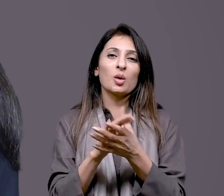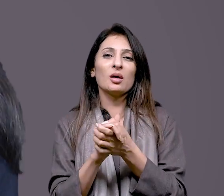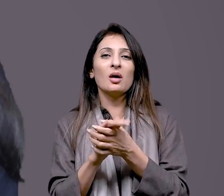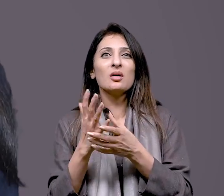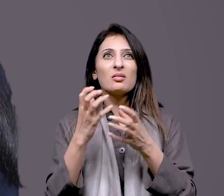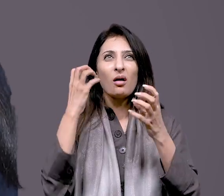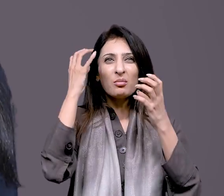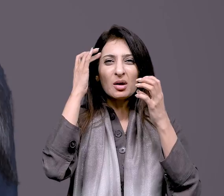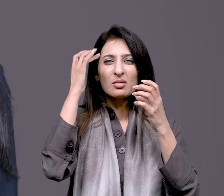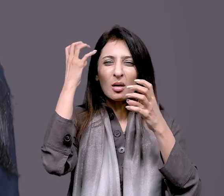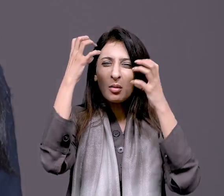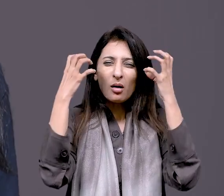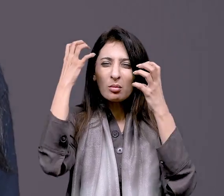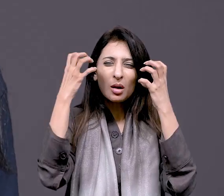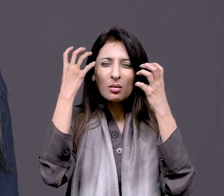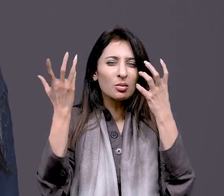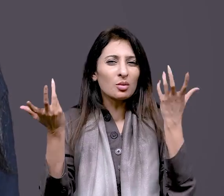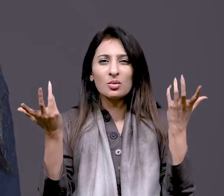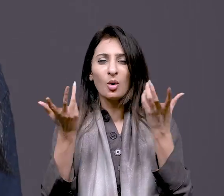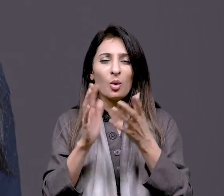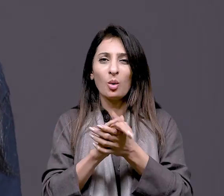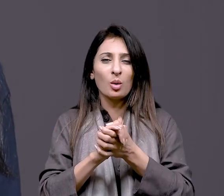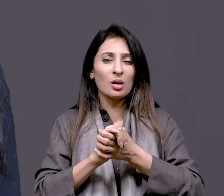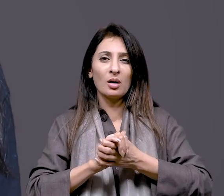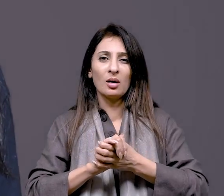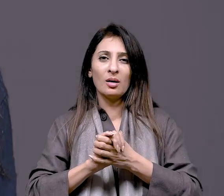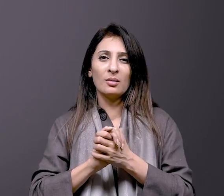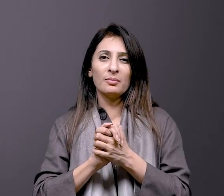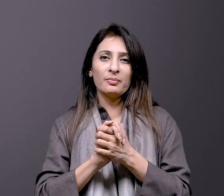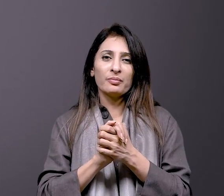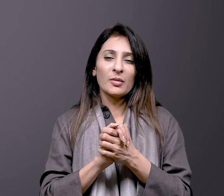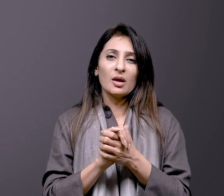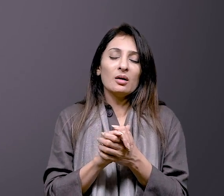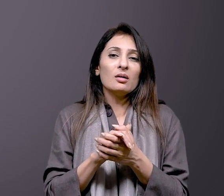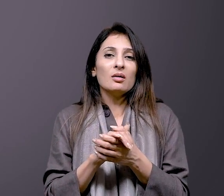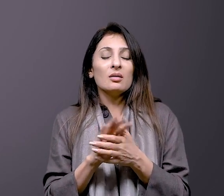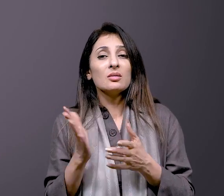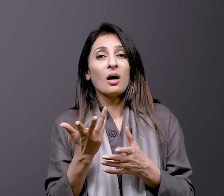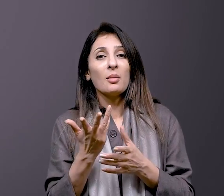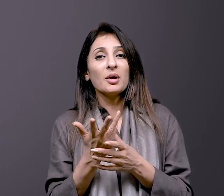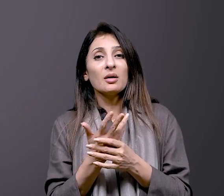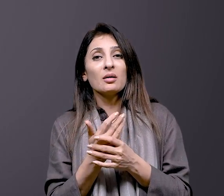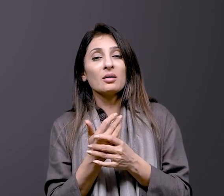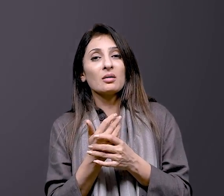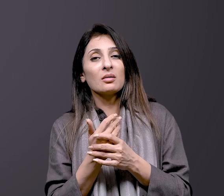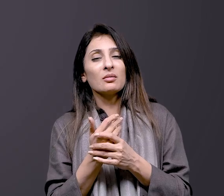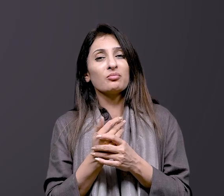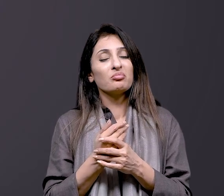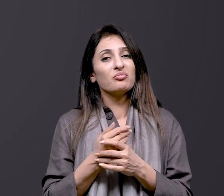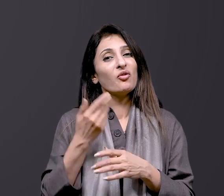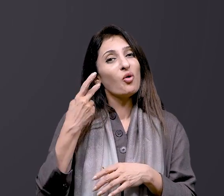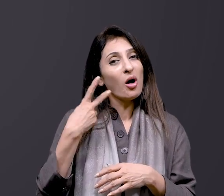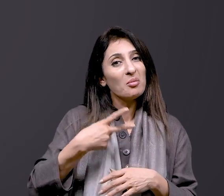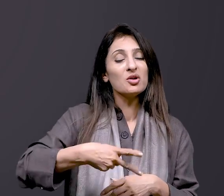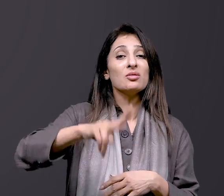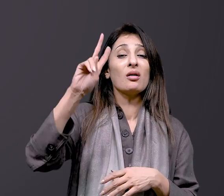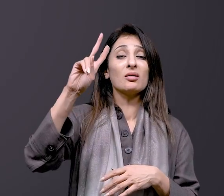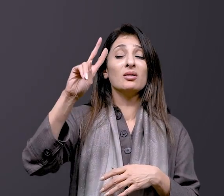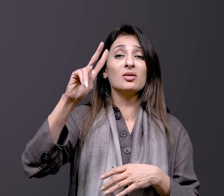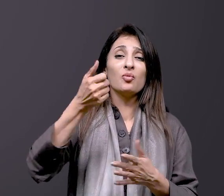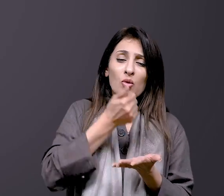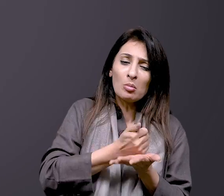उसको दुनिया anxiety कहती है. उसकी anxiety के symptoms develop होंगे. They will probably